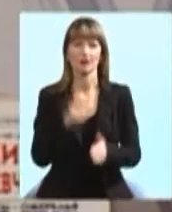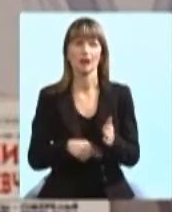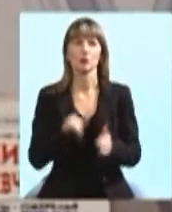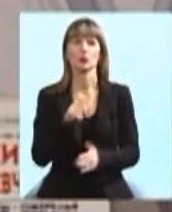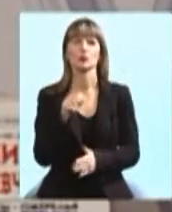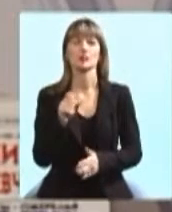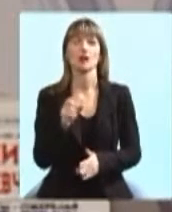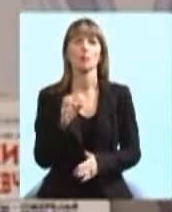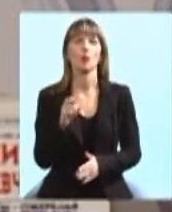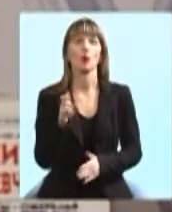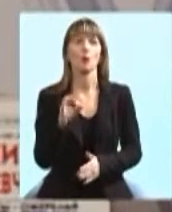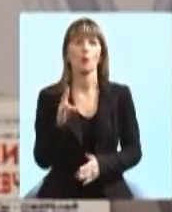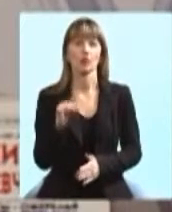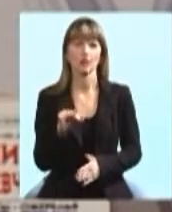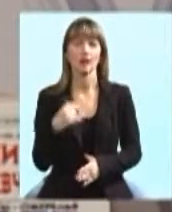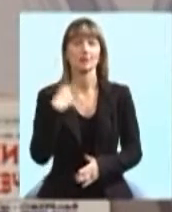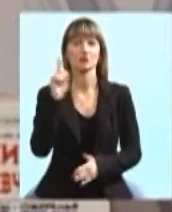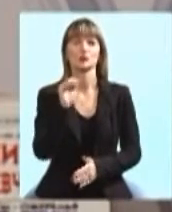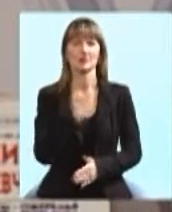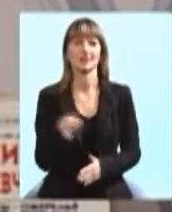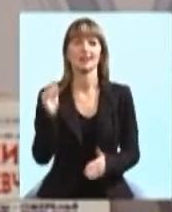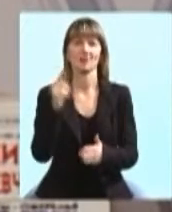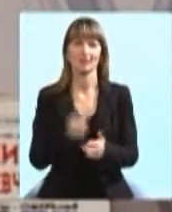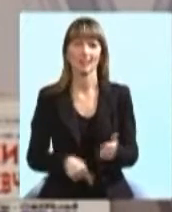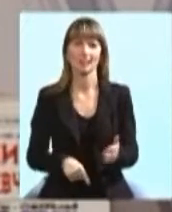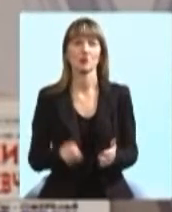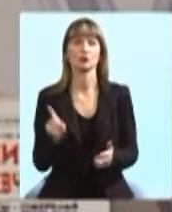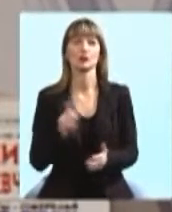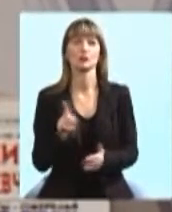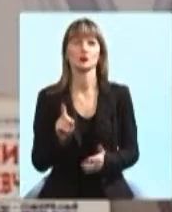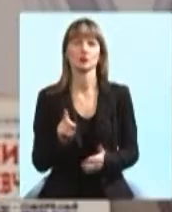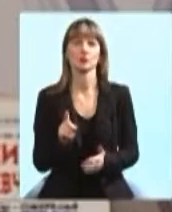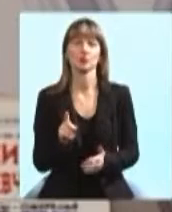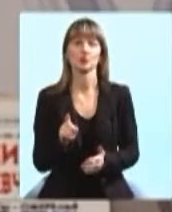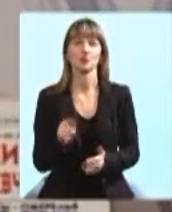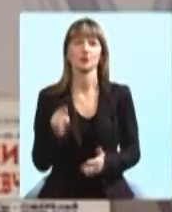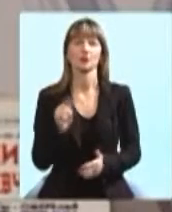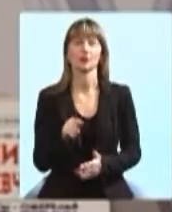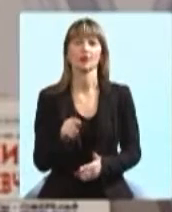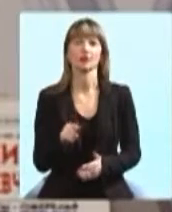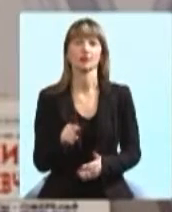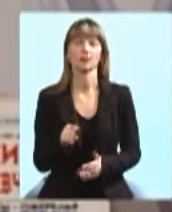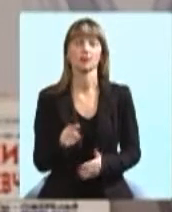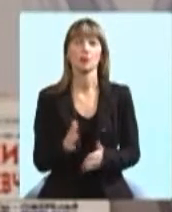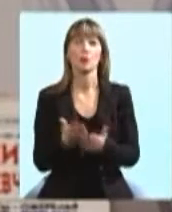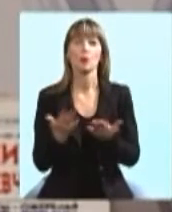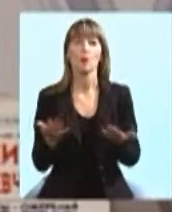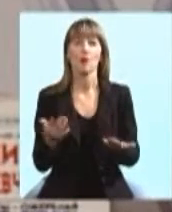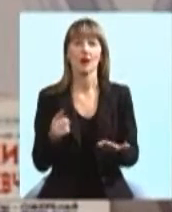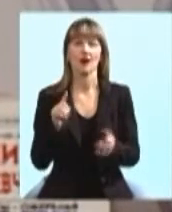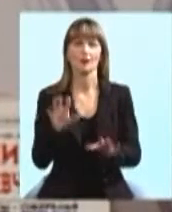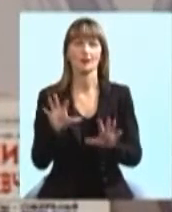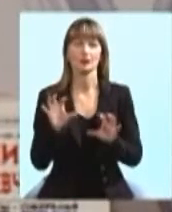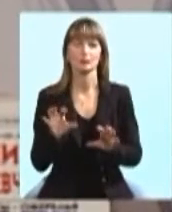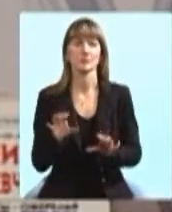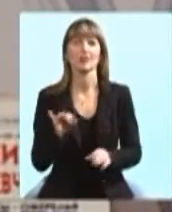забобони? А мені кажеться, що діти вірять, тому що они более восприимчивые, и